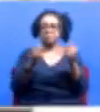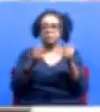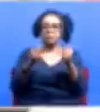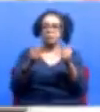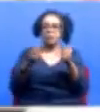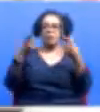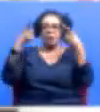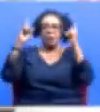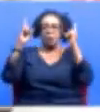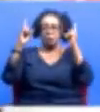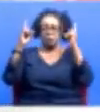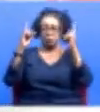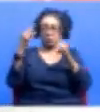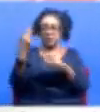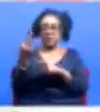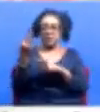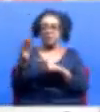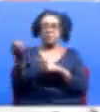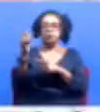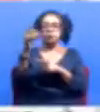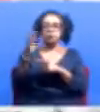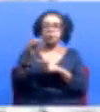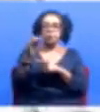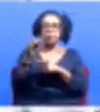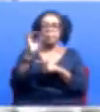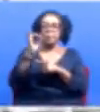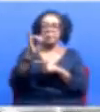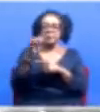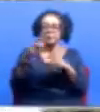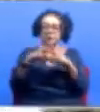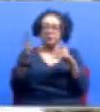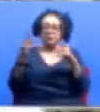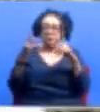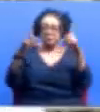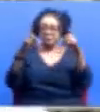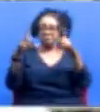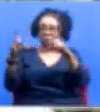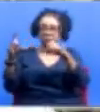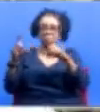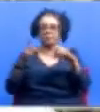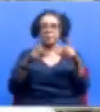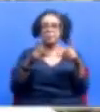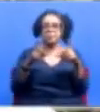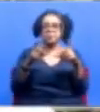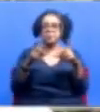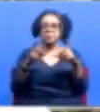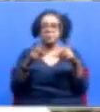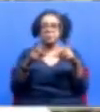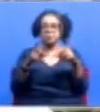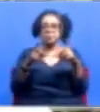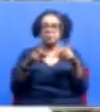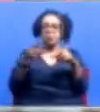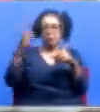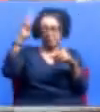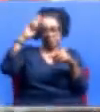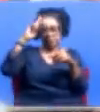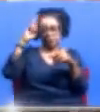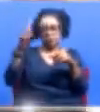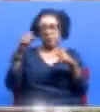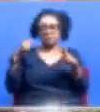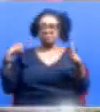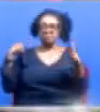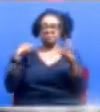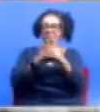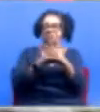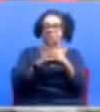alijaribu kunasa picha za tukio kama ushahidi, ndipo masaibu yalimkabako. Kuna polisi mmoja alimpiga ngumi kwenye